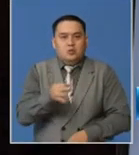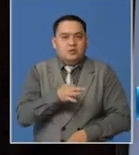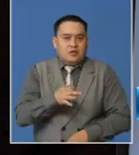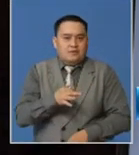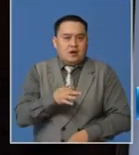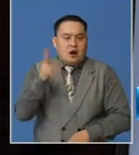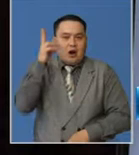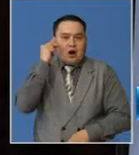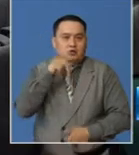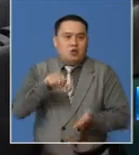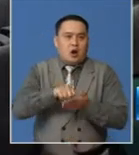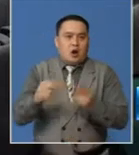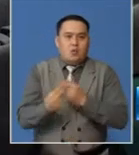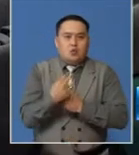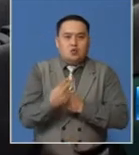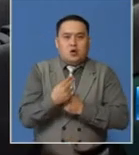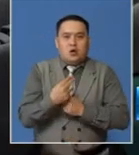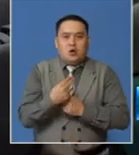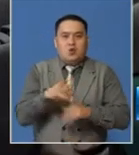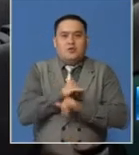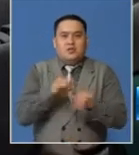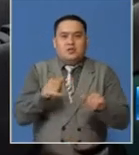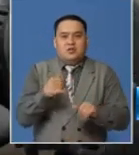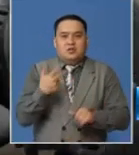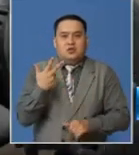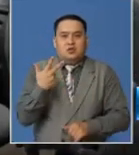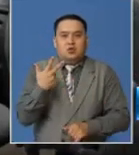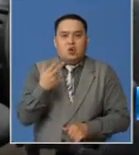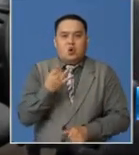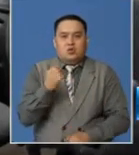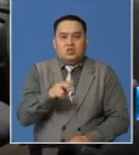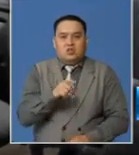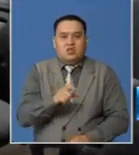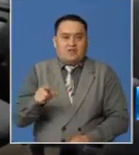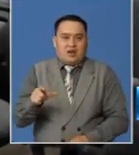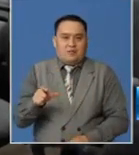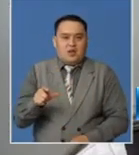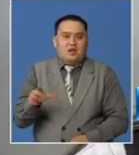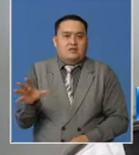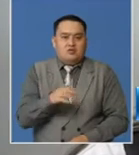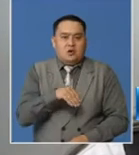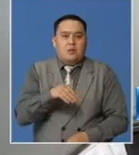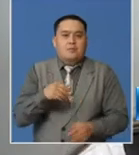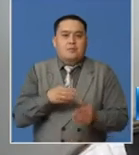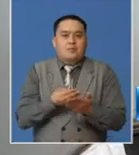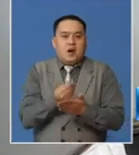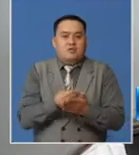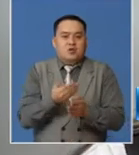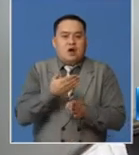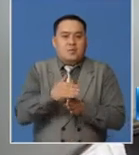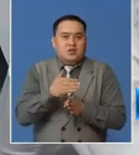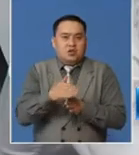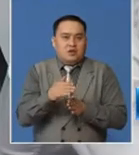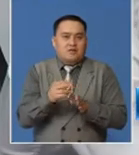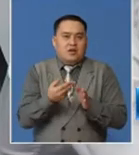области. Количество обучившихся увеличилось вдвое и составило около 3500 человек. Всего профинансировано более 900